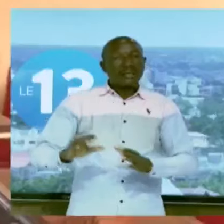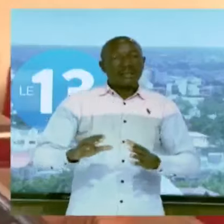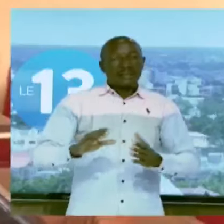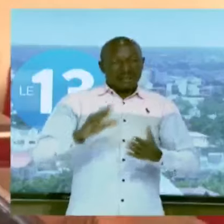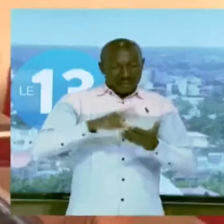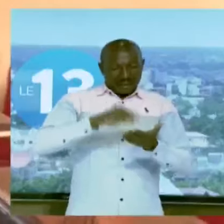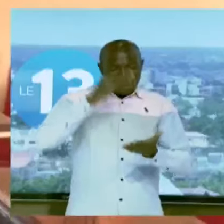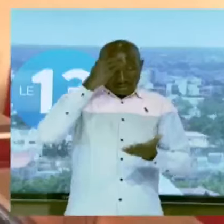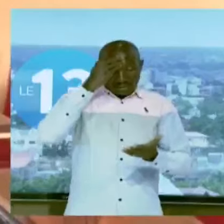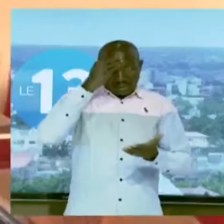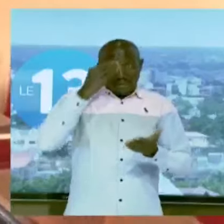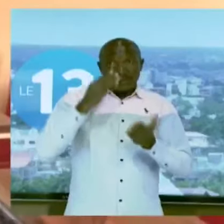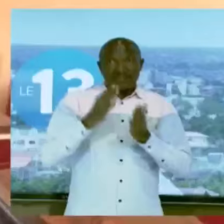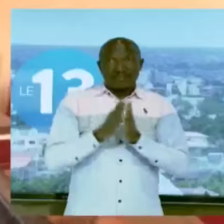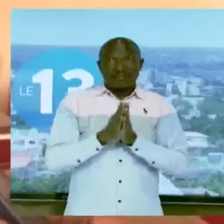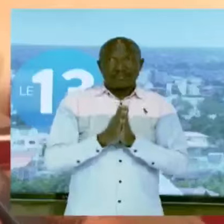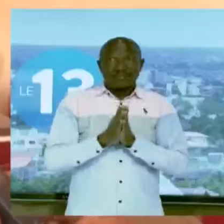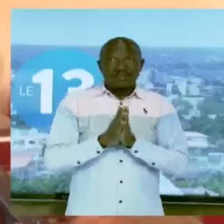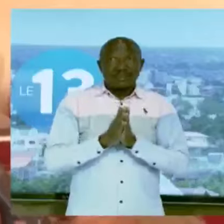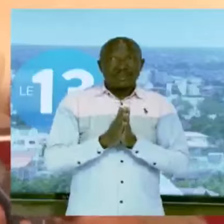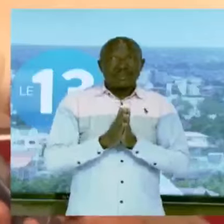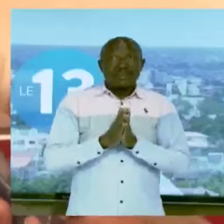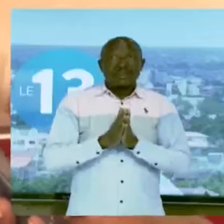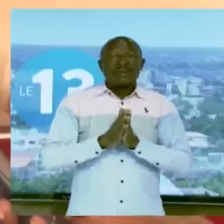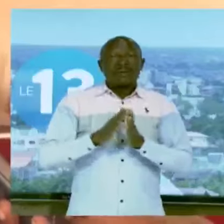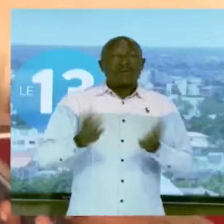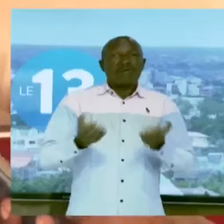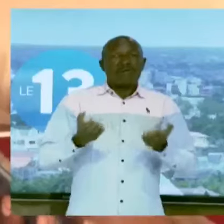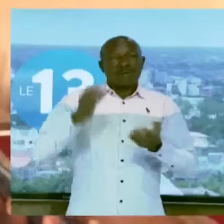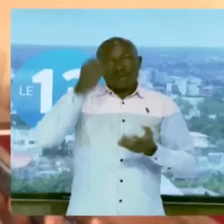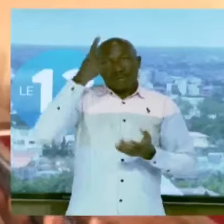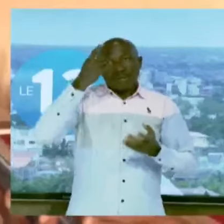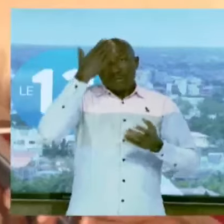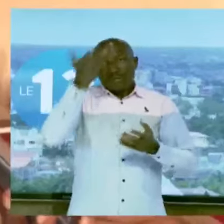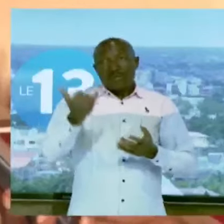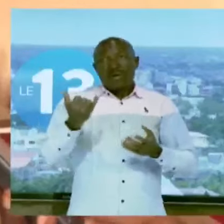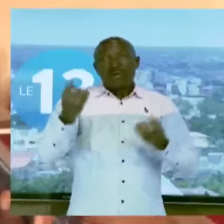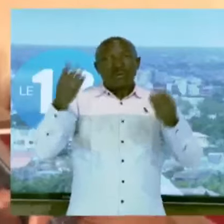sociale. Donc, c'est la problématique qu'on peut comprendre pourquoi souvent les populations